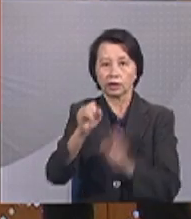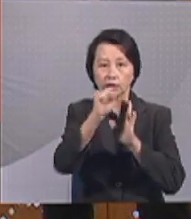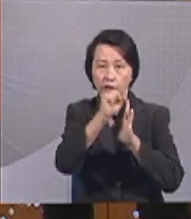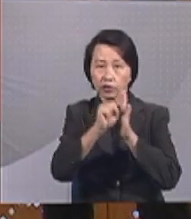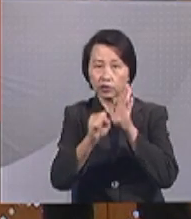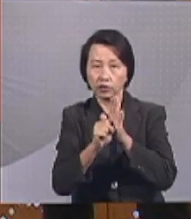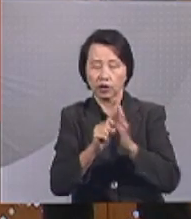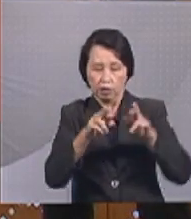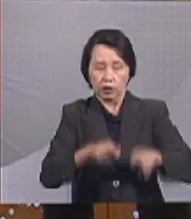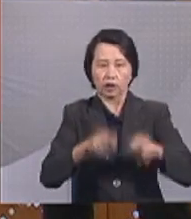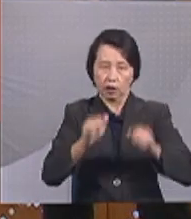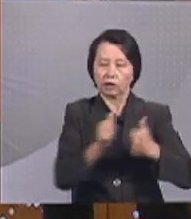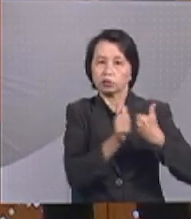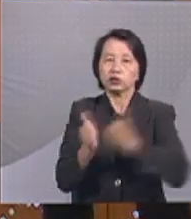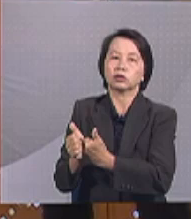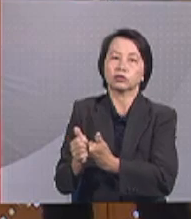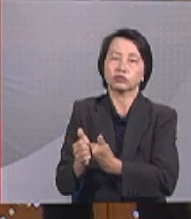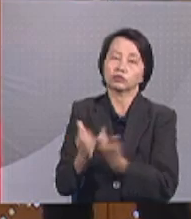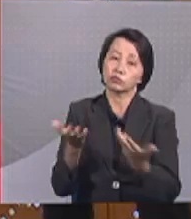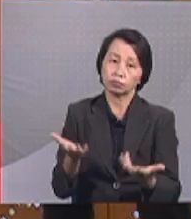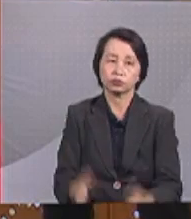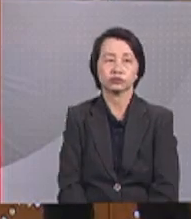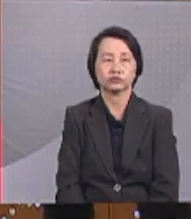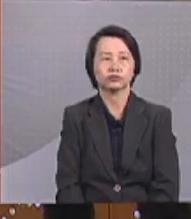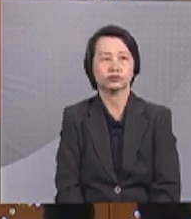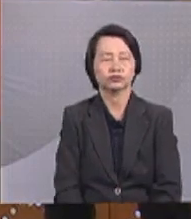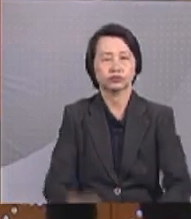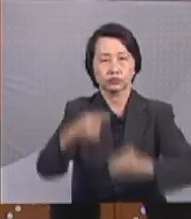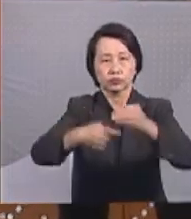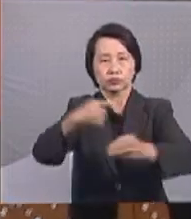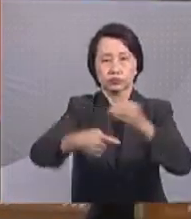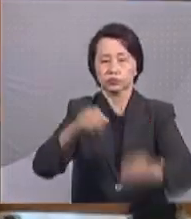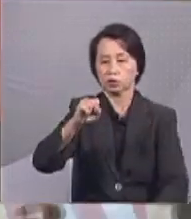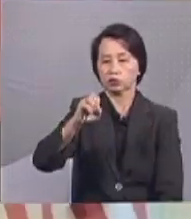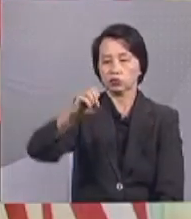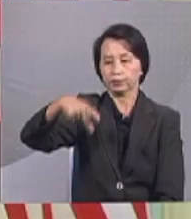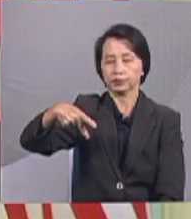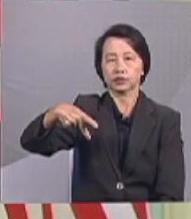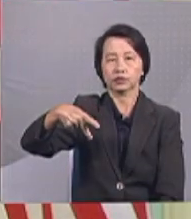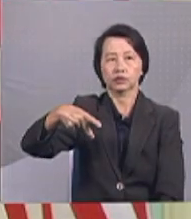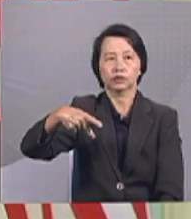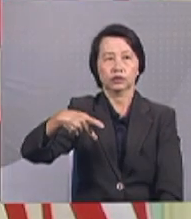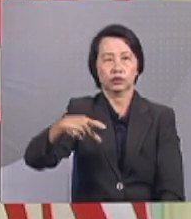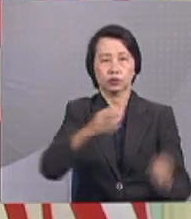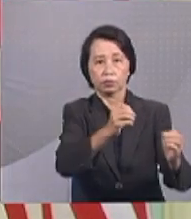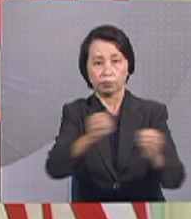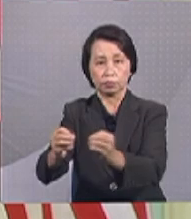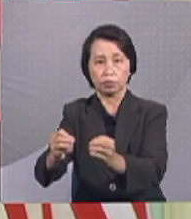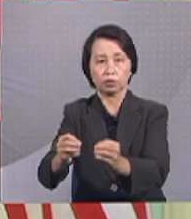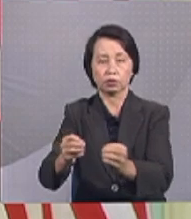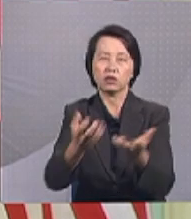syarat, rakyat akan patuh. Apa pandangan Datuk Seri? Terima kasih. Tentang SOP kepada penganjur